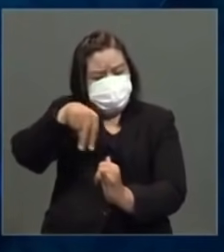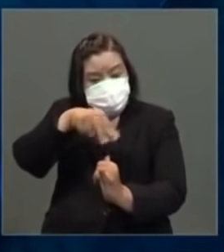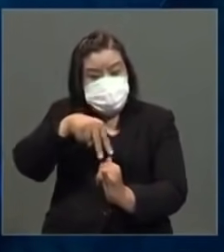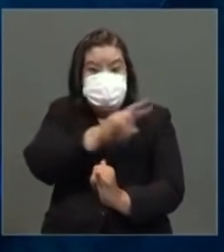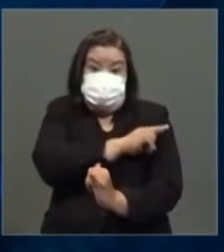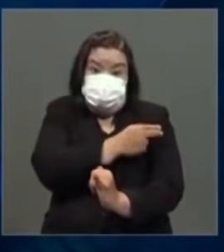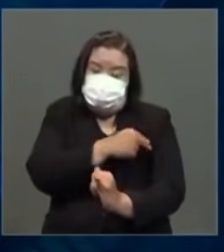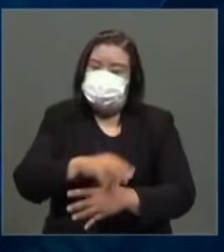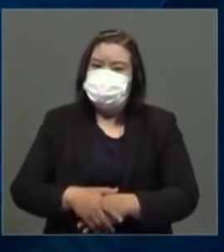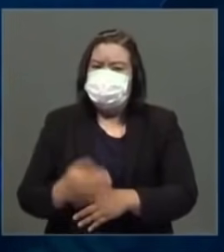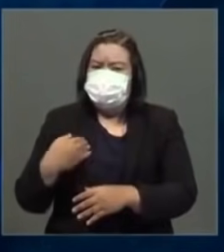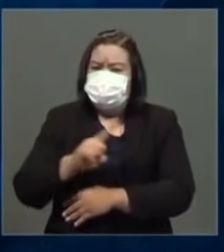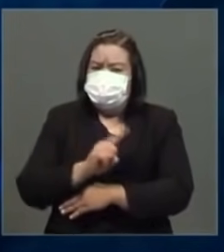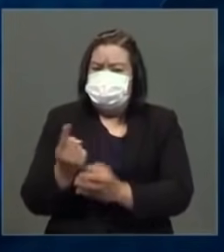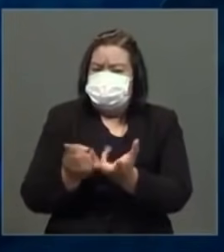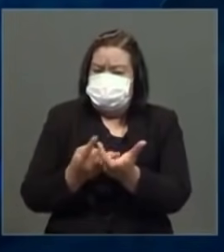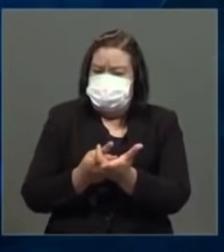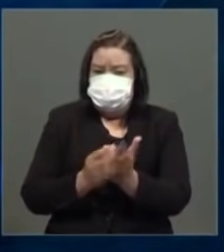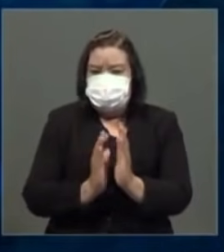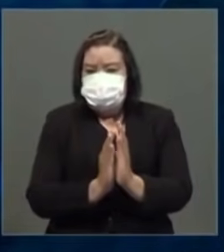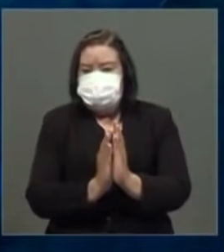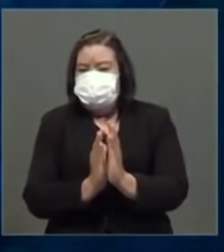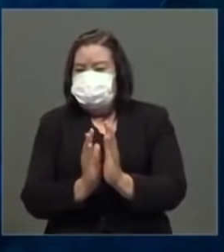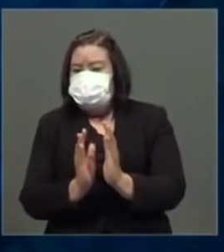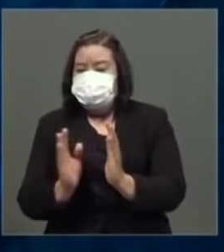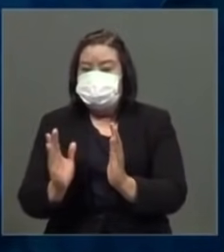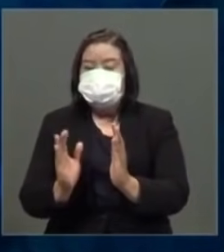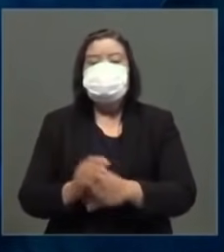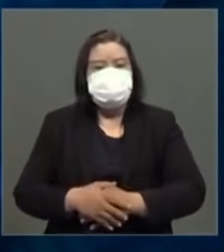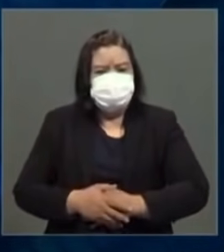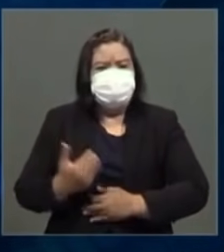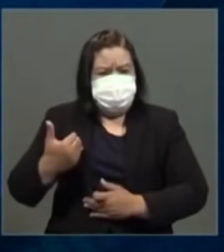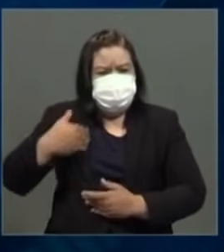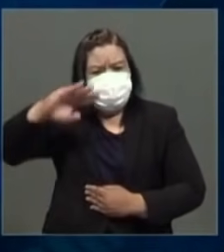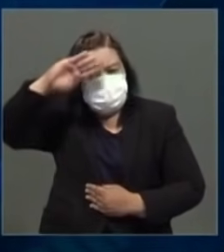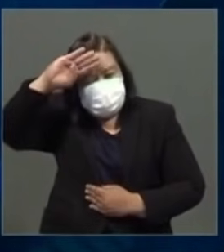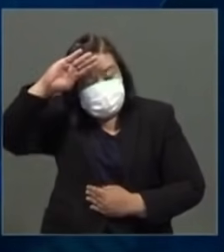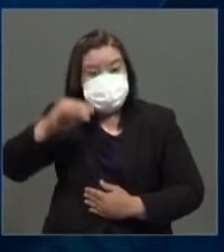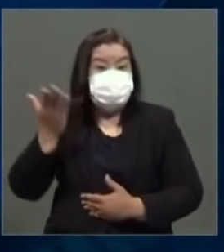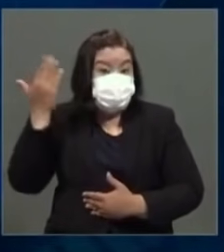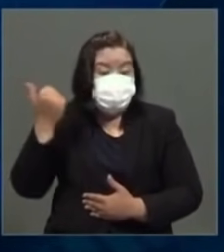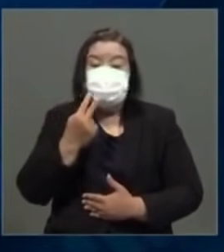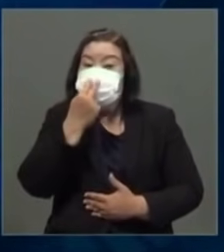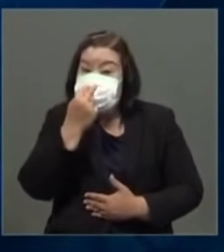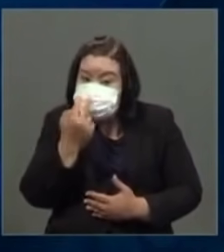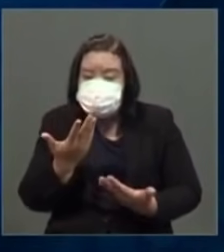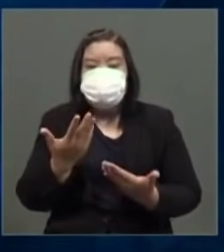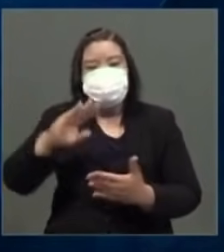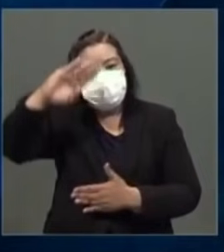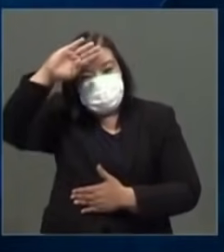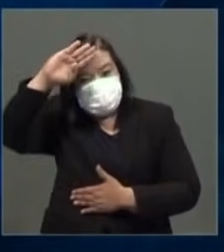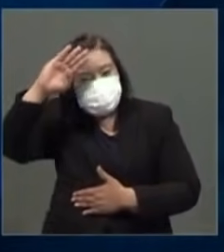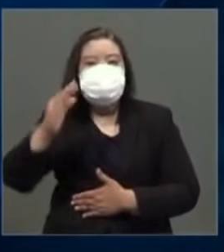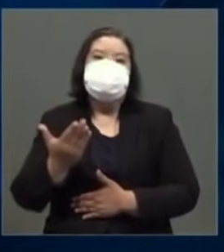ขึ้นมามากขึ้นมากขึ้นทุกทีนะครับถ้าเราคิดถึงโรคอื่นๆที่เราเคยเป็นไม่ว่าเป็นไข้หวัดใหญ่หรืออะไรทั้งหลายเนี่ยนะครับหลายคน